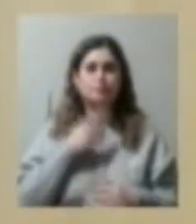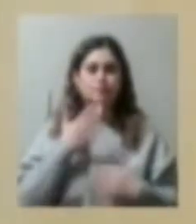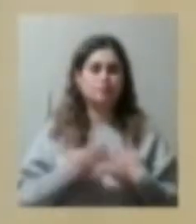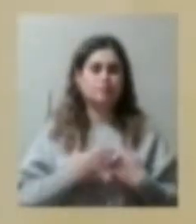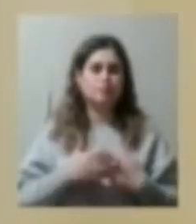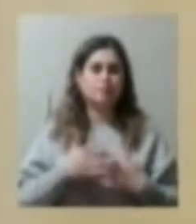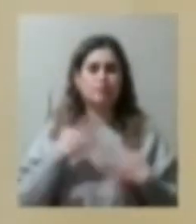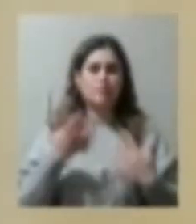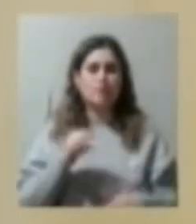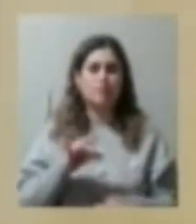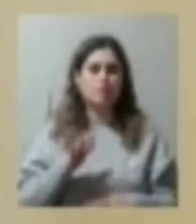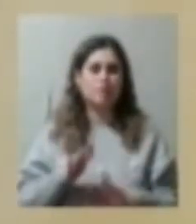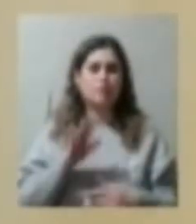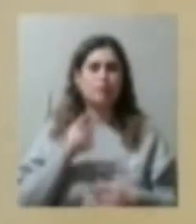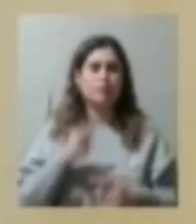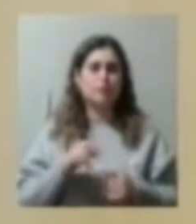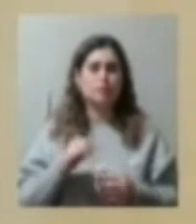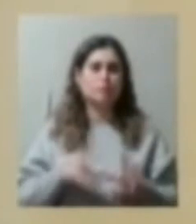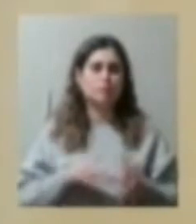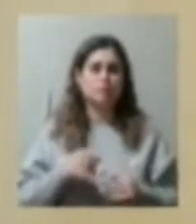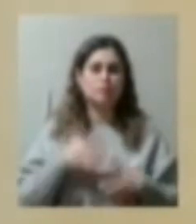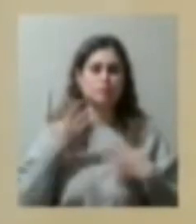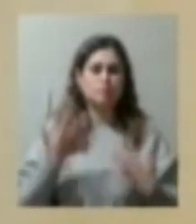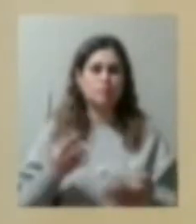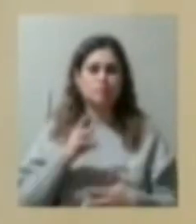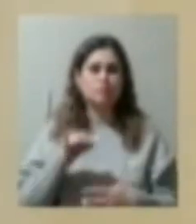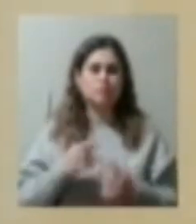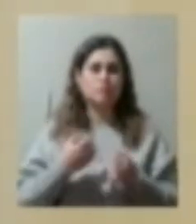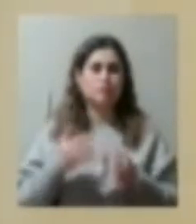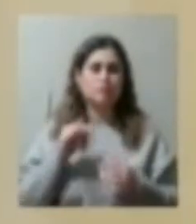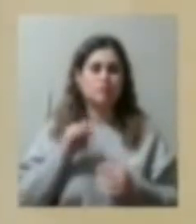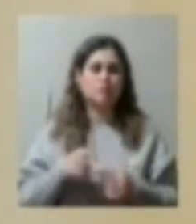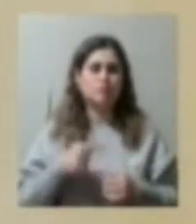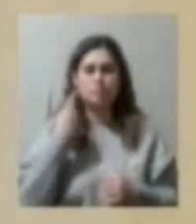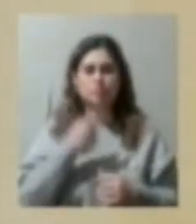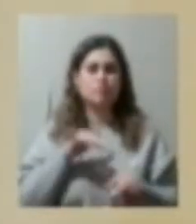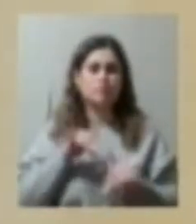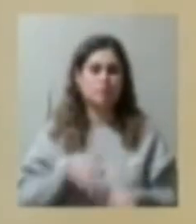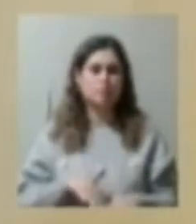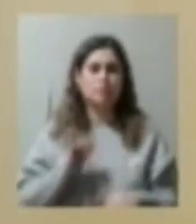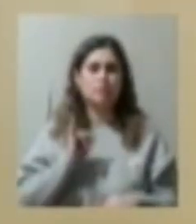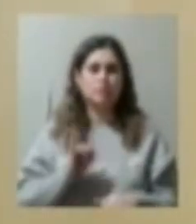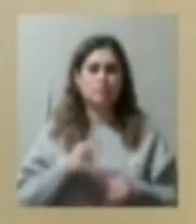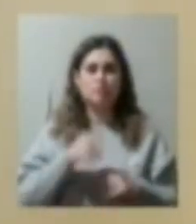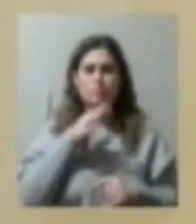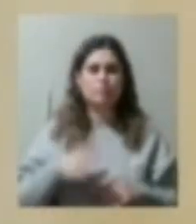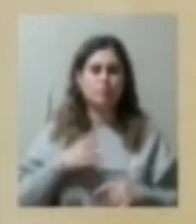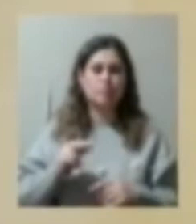великий архів, він нараховував більш ніж 15 тисяч особистих справ. І колишні